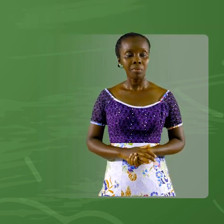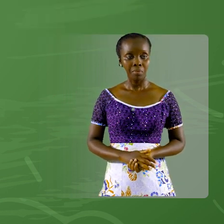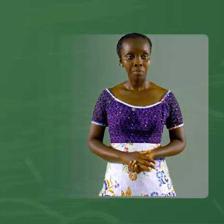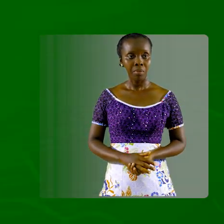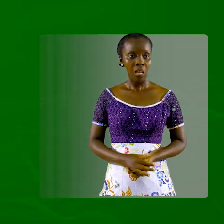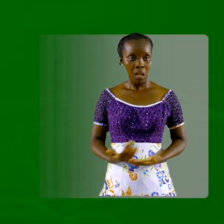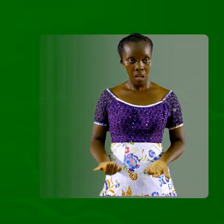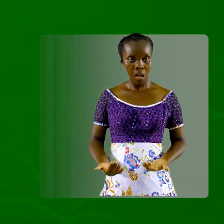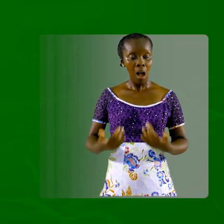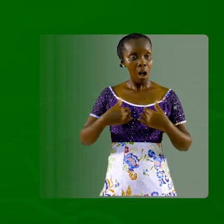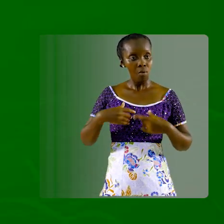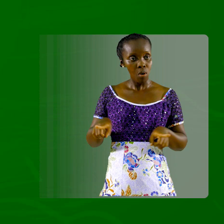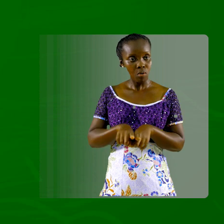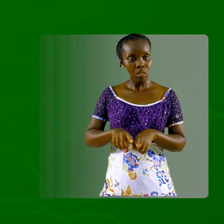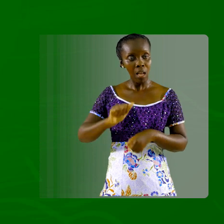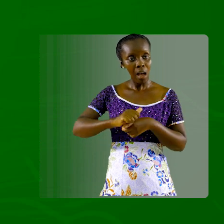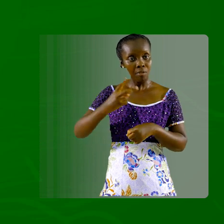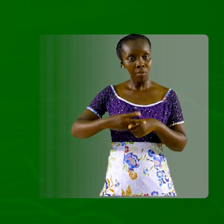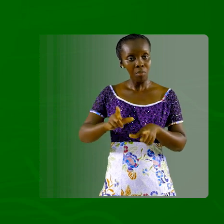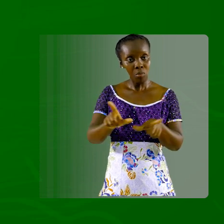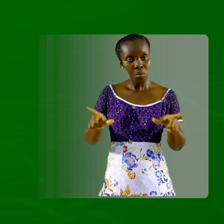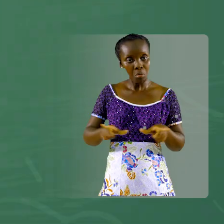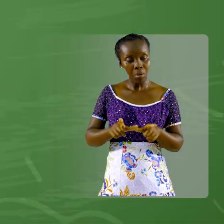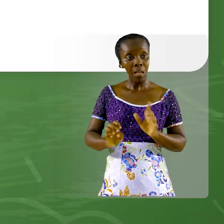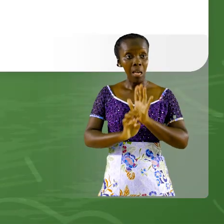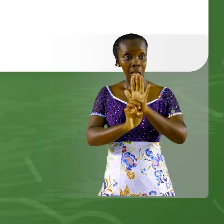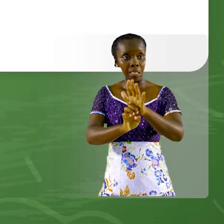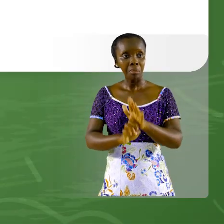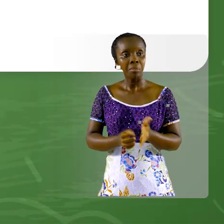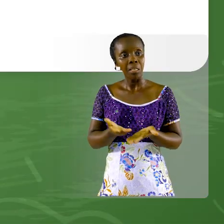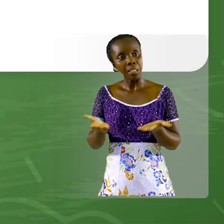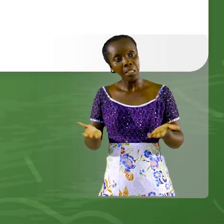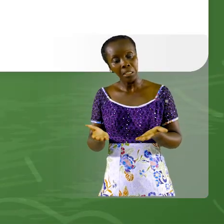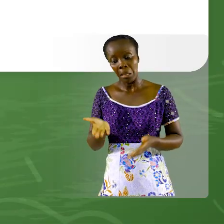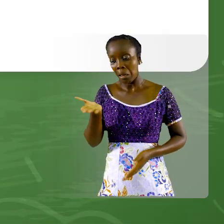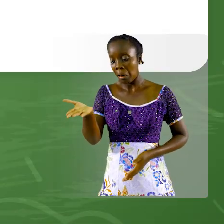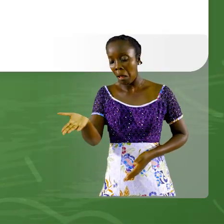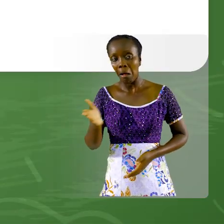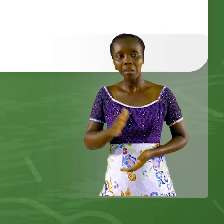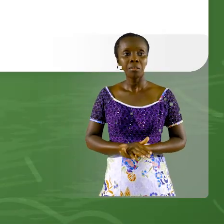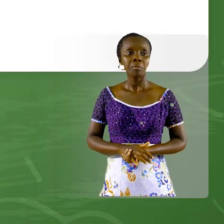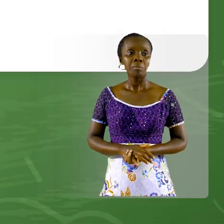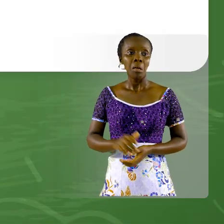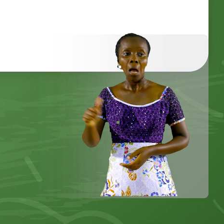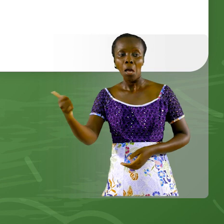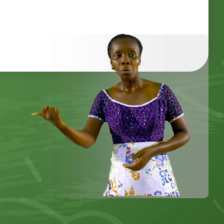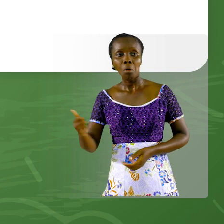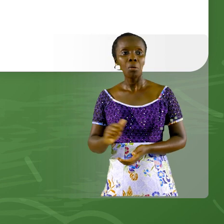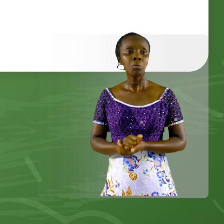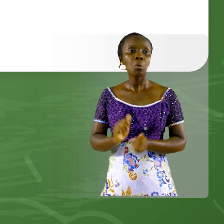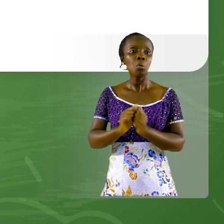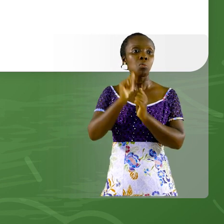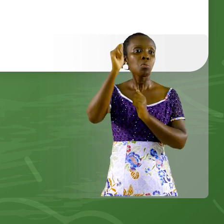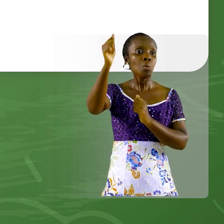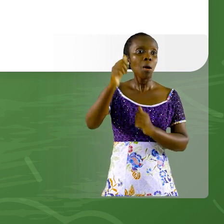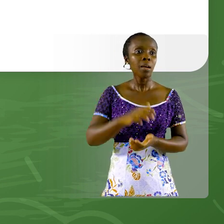les adverbes de lieu. Nous avons par exemple ici, là, ailleurs,